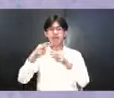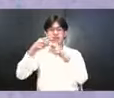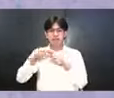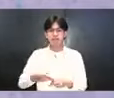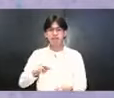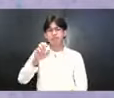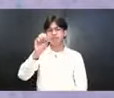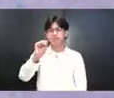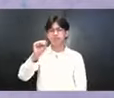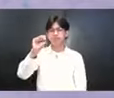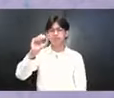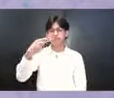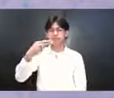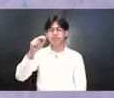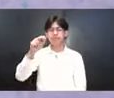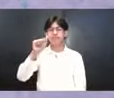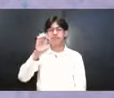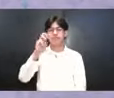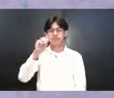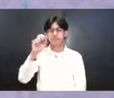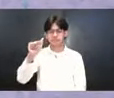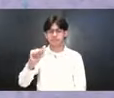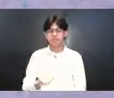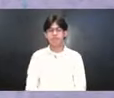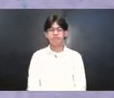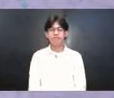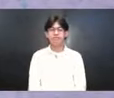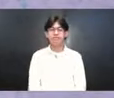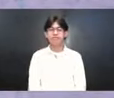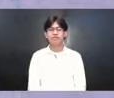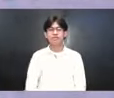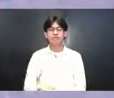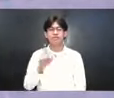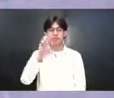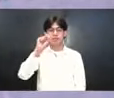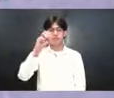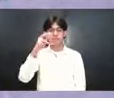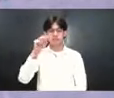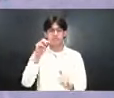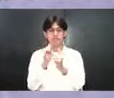nyo nga, Shema. Shema means